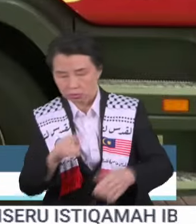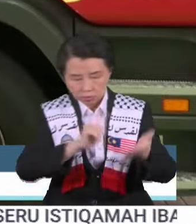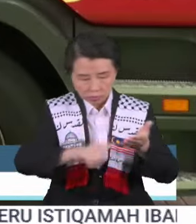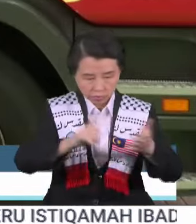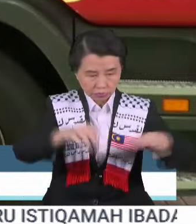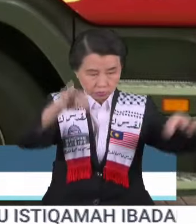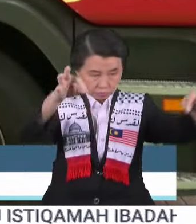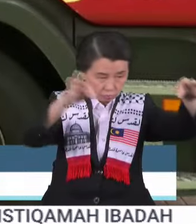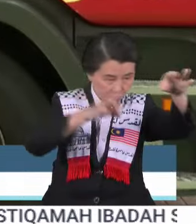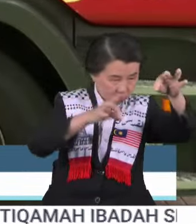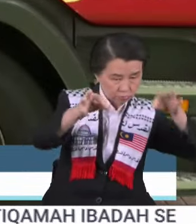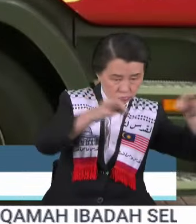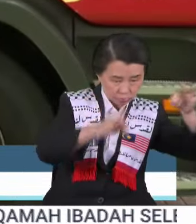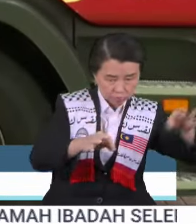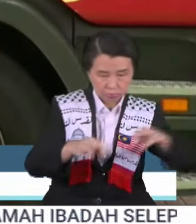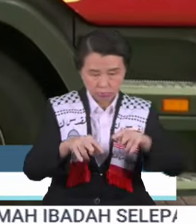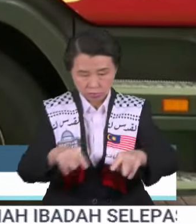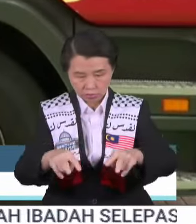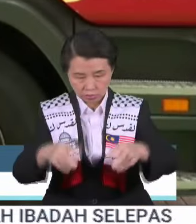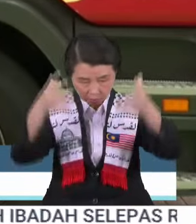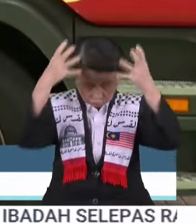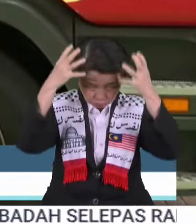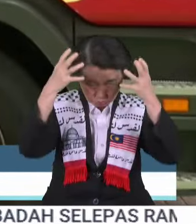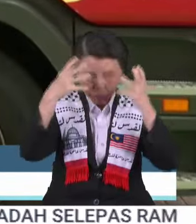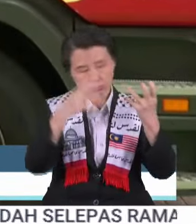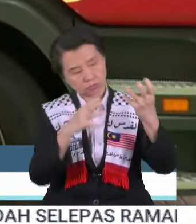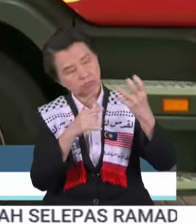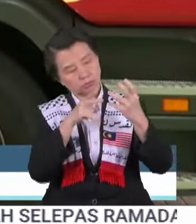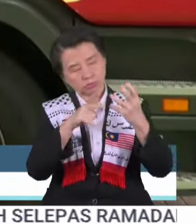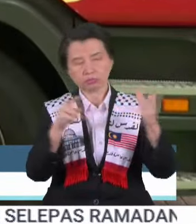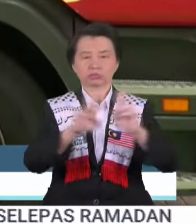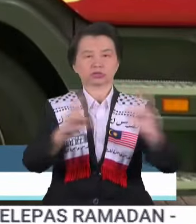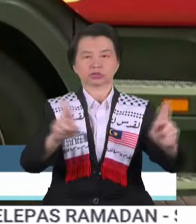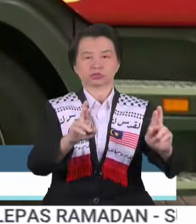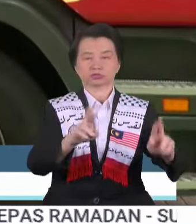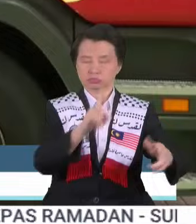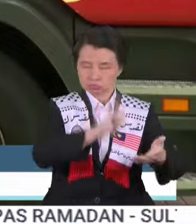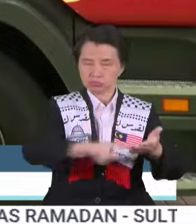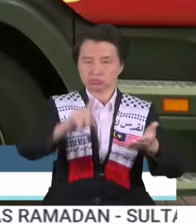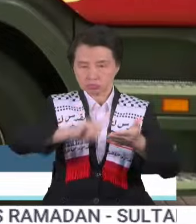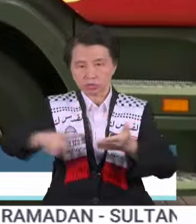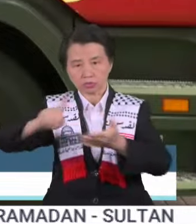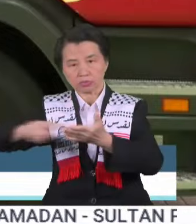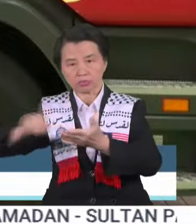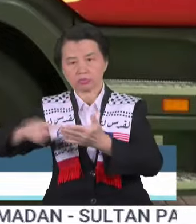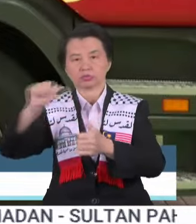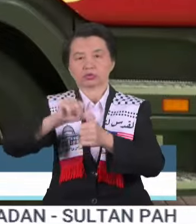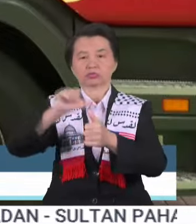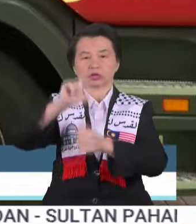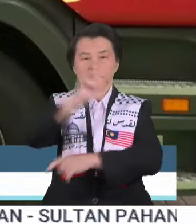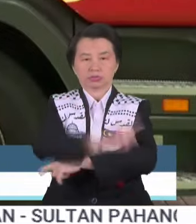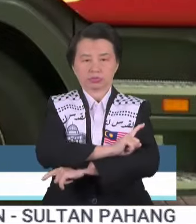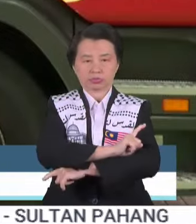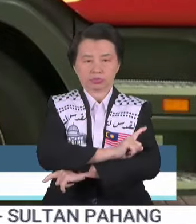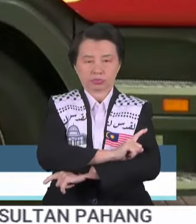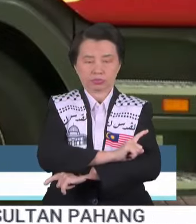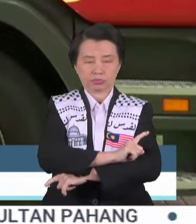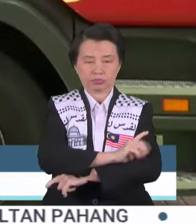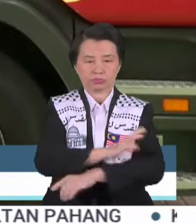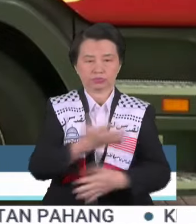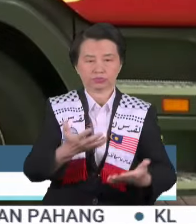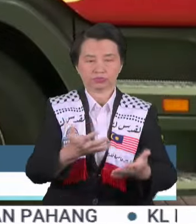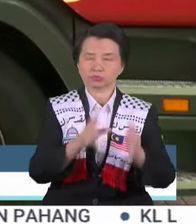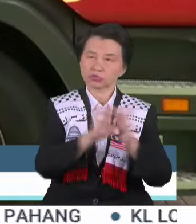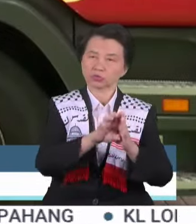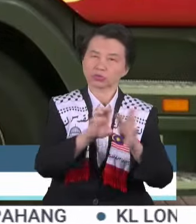diperiksa, dipantau untuk kesiapsiagaan menghadiri operasi. Di antara aset-aset yang ada? Antara